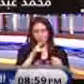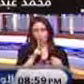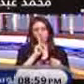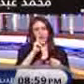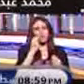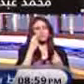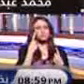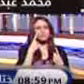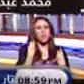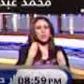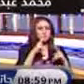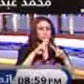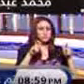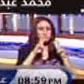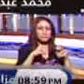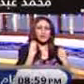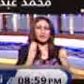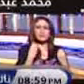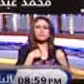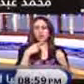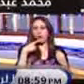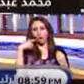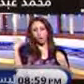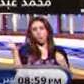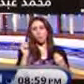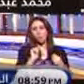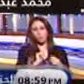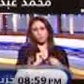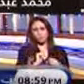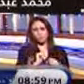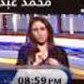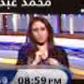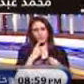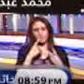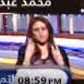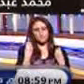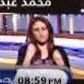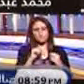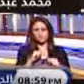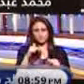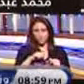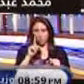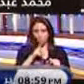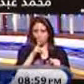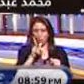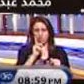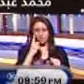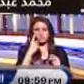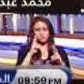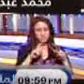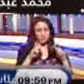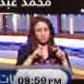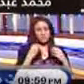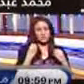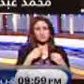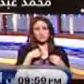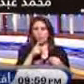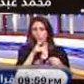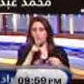خلال الايام المقبله بس، لان ده بيكون في صالح التحقيق ان ما يتمش الافصاح عن